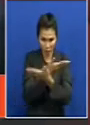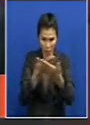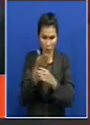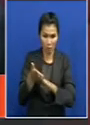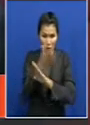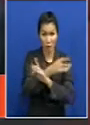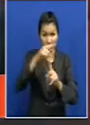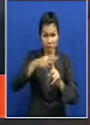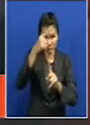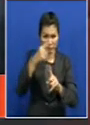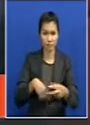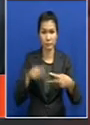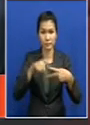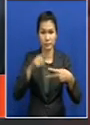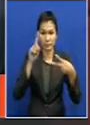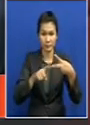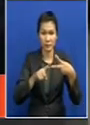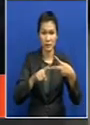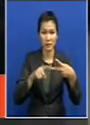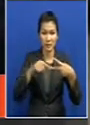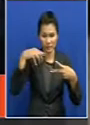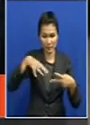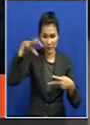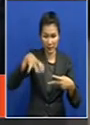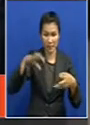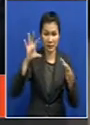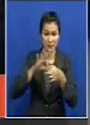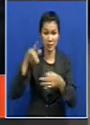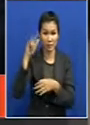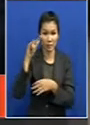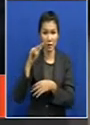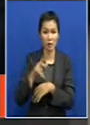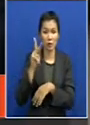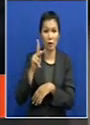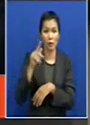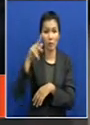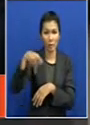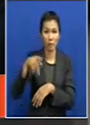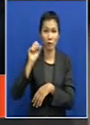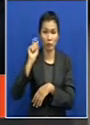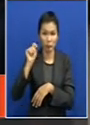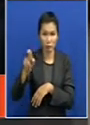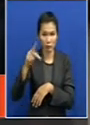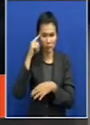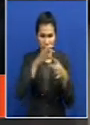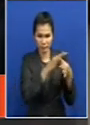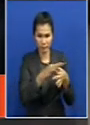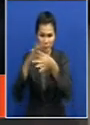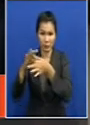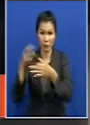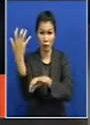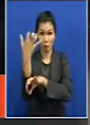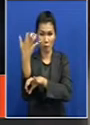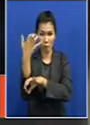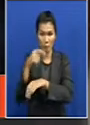เดือน2สำนักงานการบินพลเรือนแห่งประเทศไทยหรือกพท.จะนำแผนไปลงในระบบคอมพิวเตอร์เพื่อ